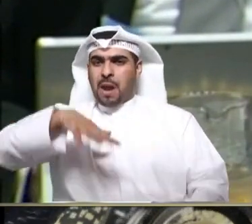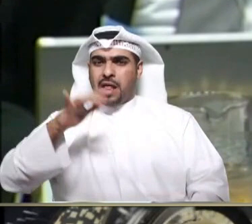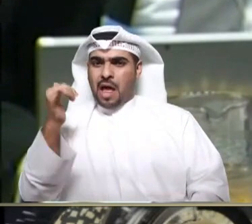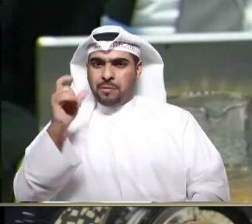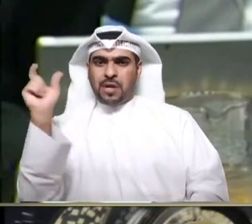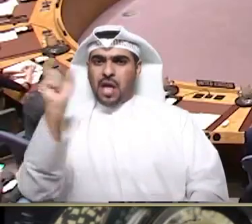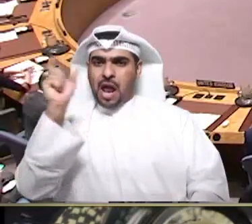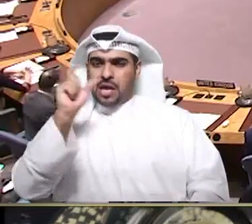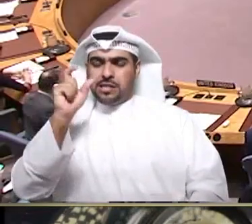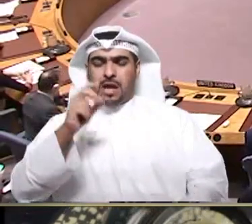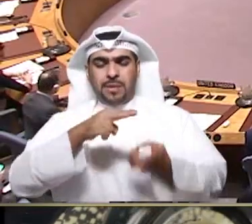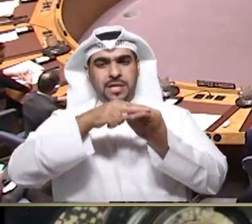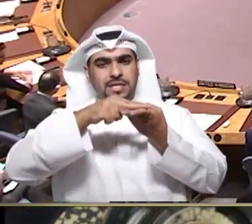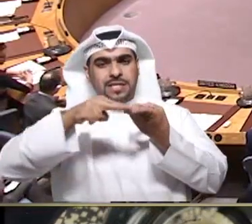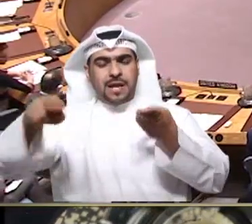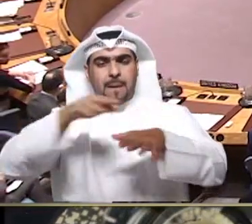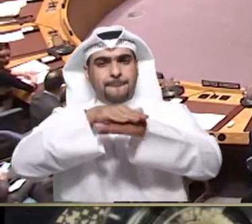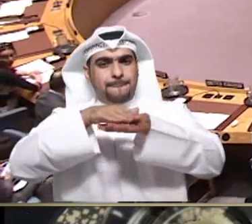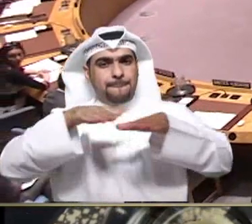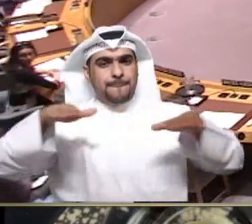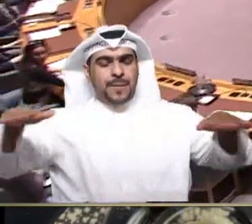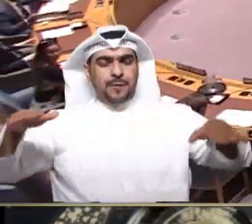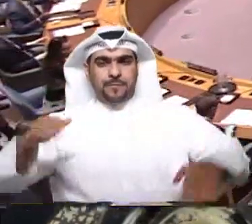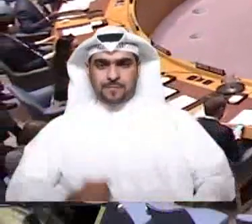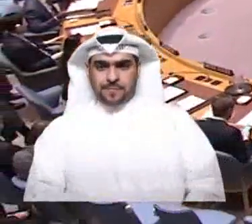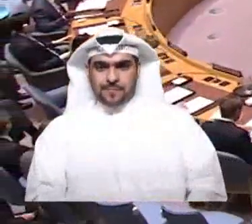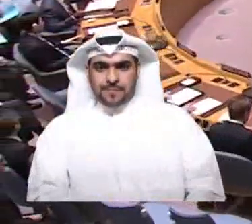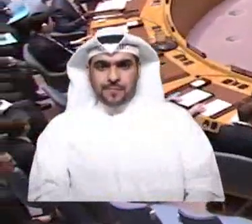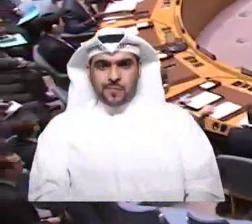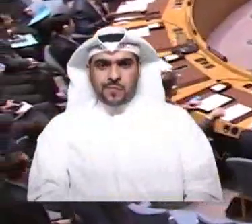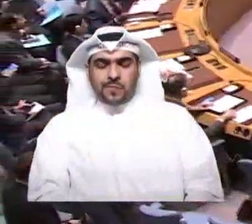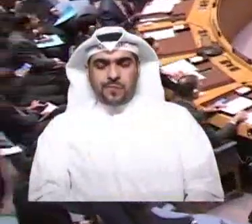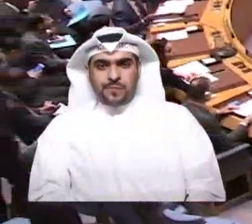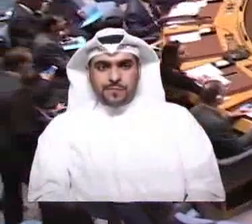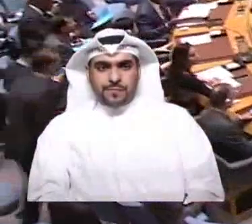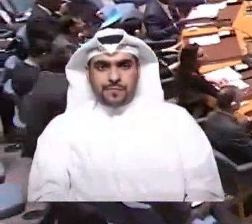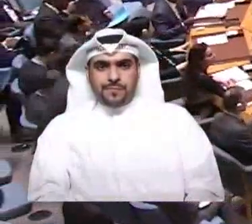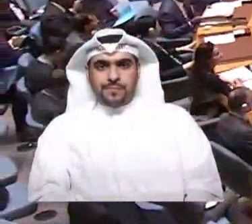الدبلوماسية الكويتية منذ الاستقلال ووضع أهدافها.